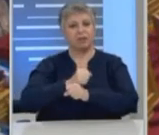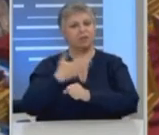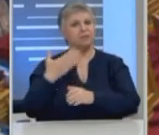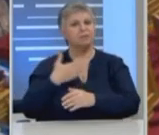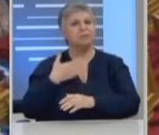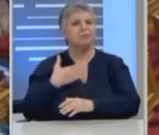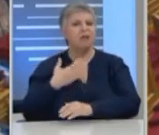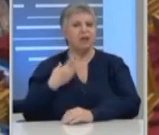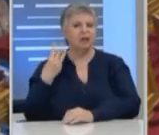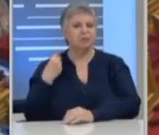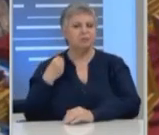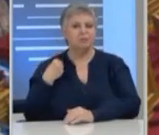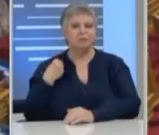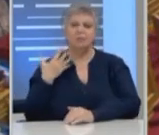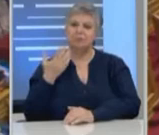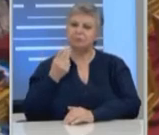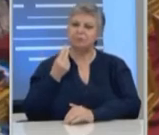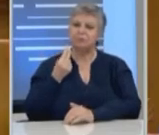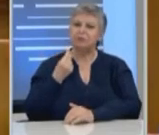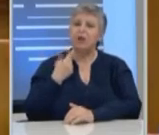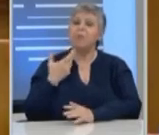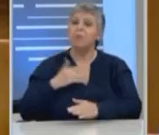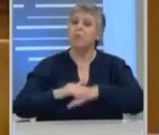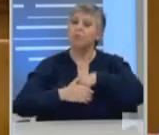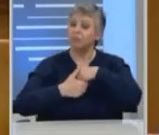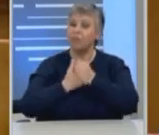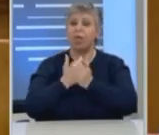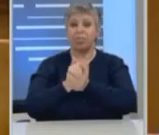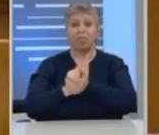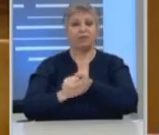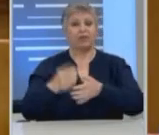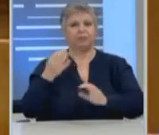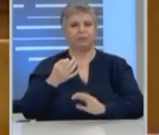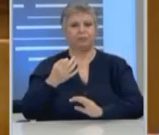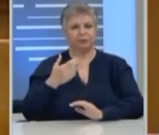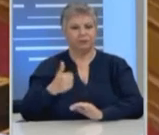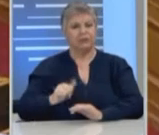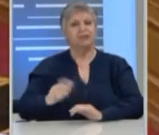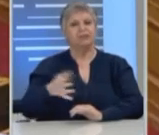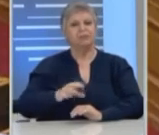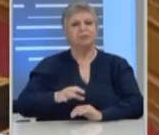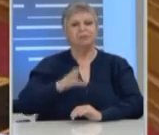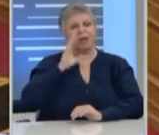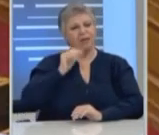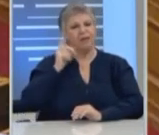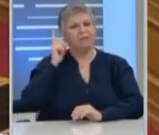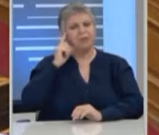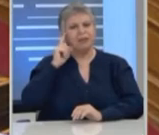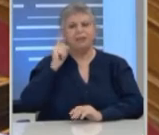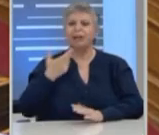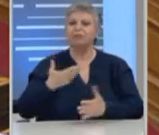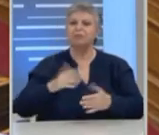παρακολούθησα, ομολογώ, με εξαιρετικό ενδιαφέρον αλλά και με ειλικρινή κατανόηση την προσπάθεια που